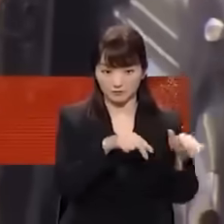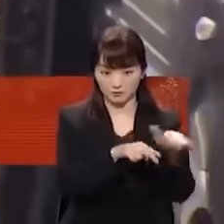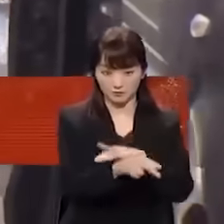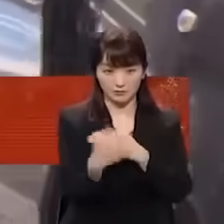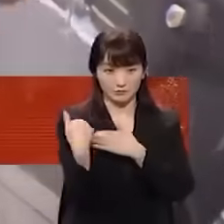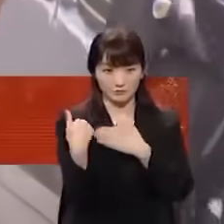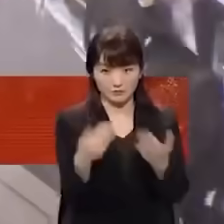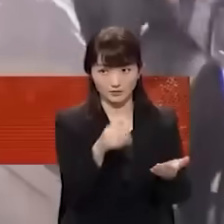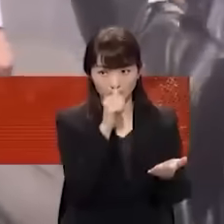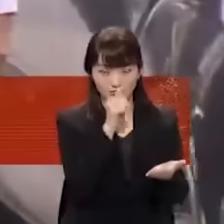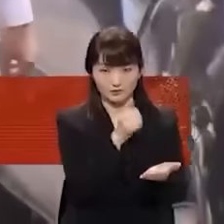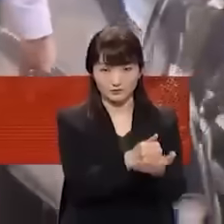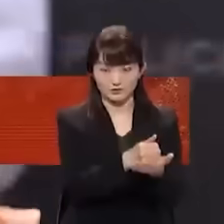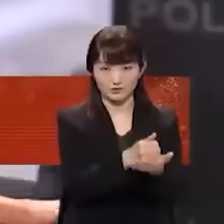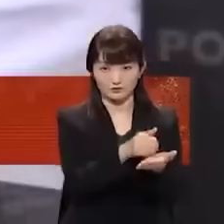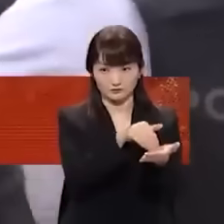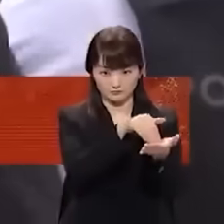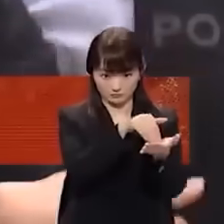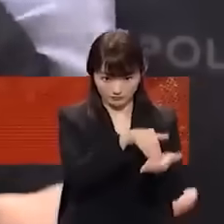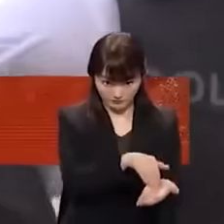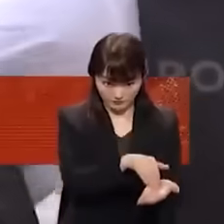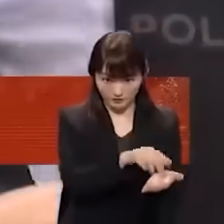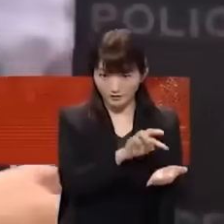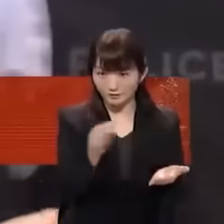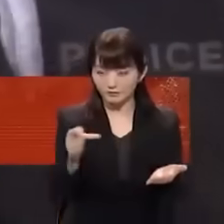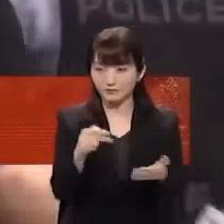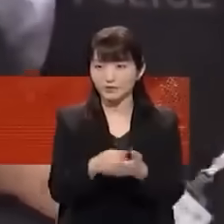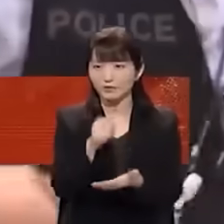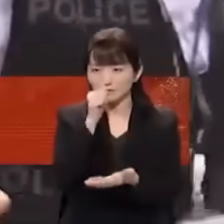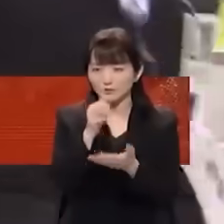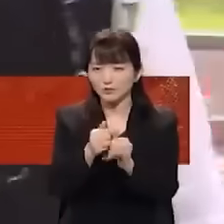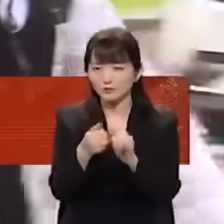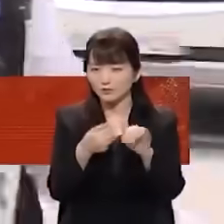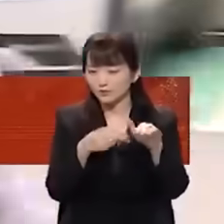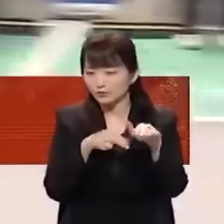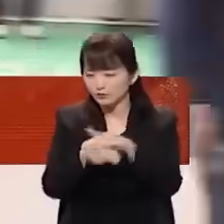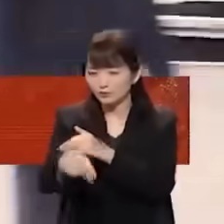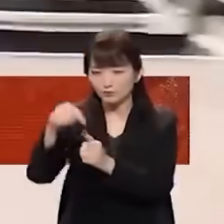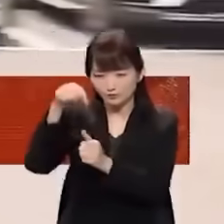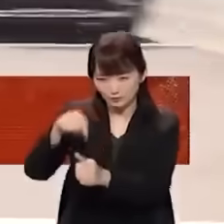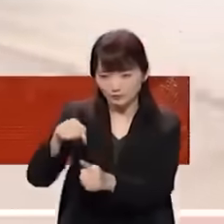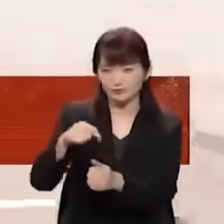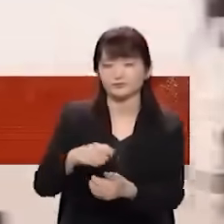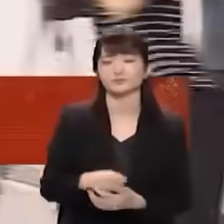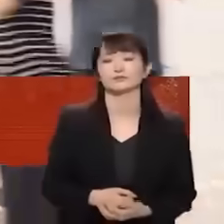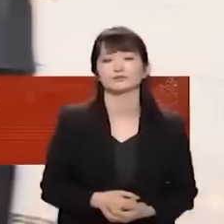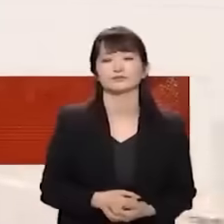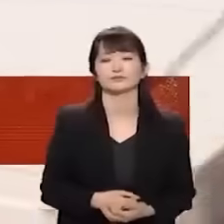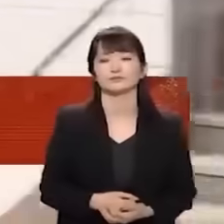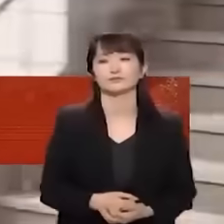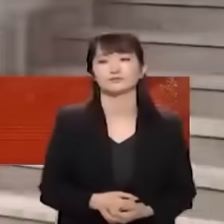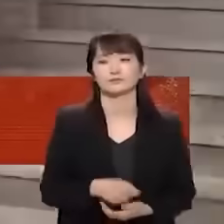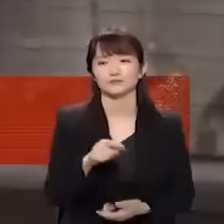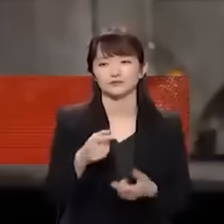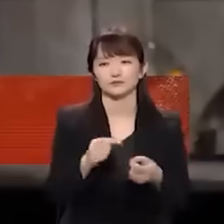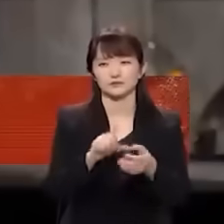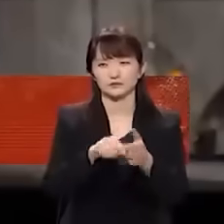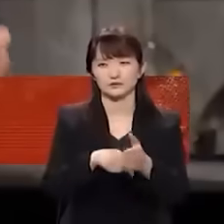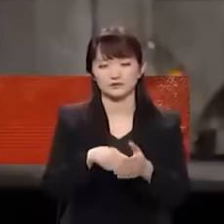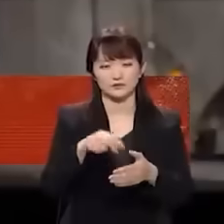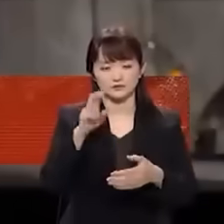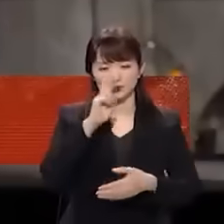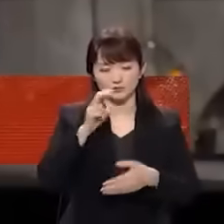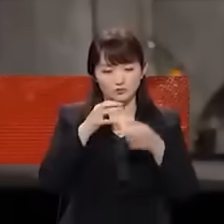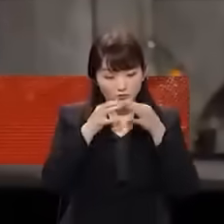혐의를 형량이 더 무거운 범인도피 교사로 변경했는데 저런 상황인데 사고나고 난 이후에 콘서트 할 때 나